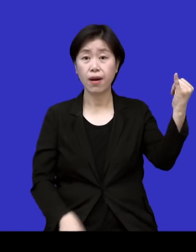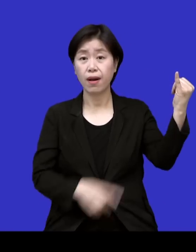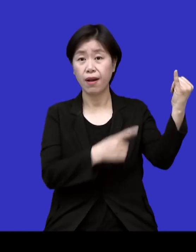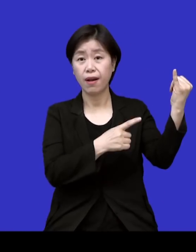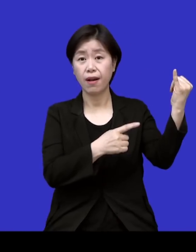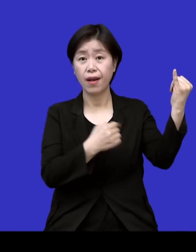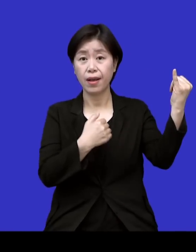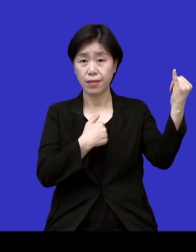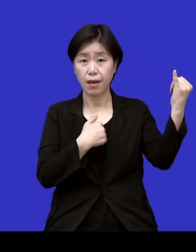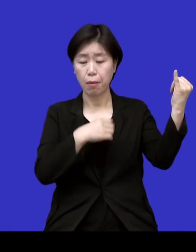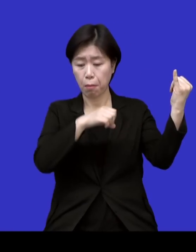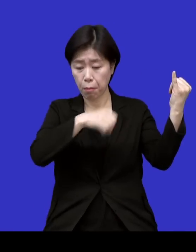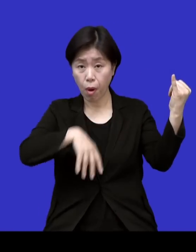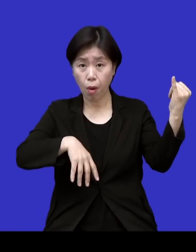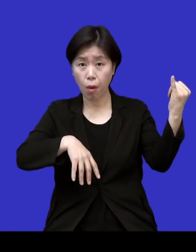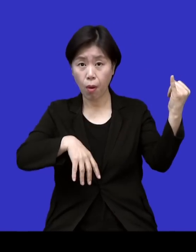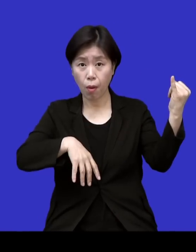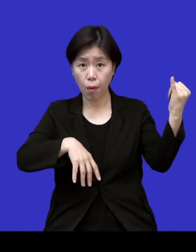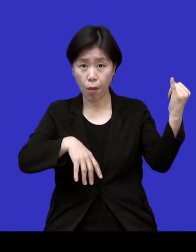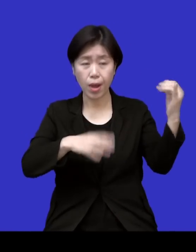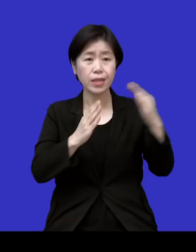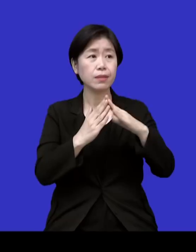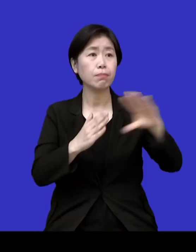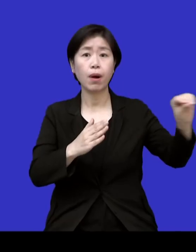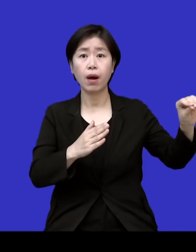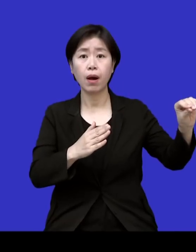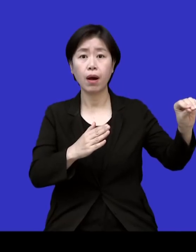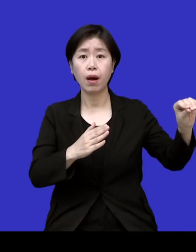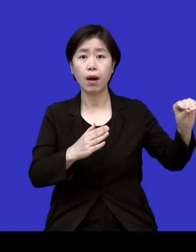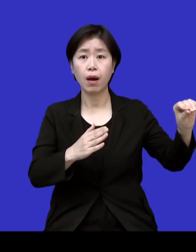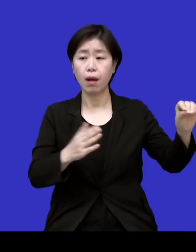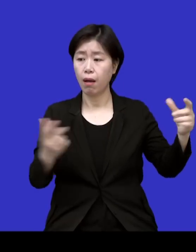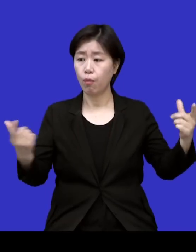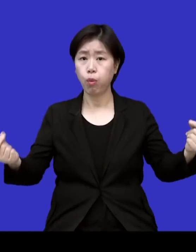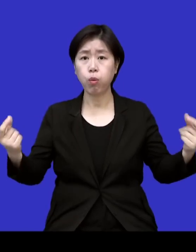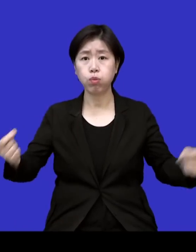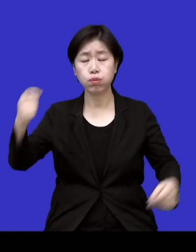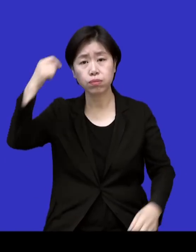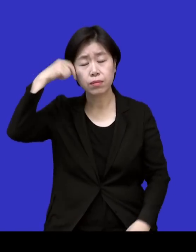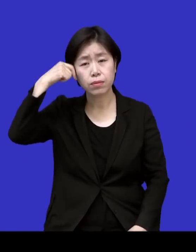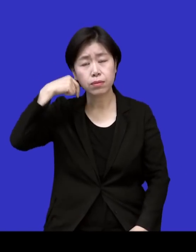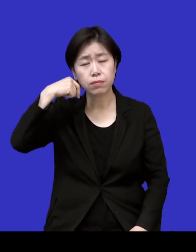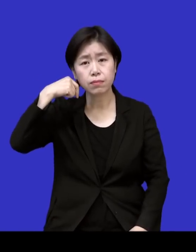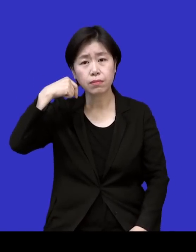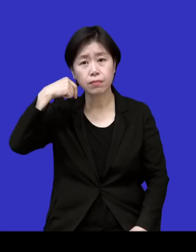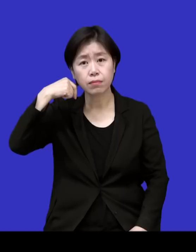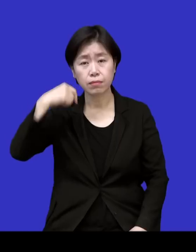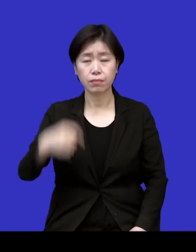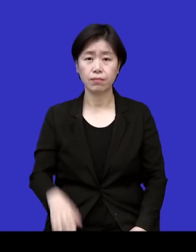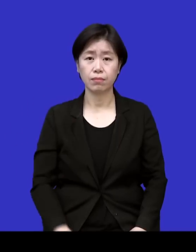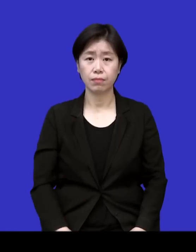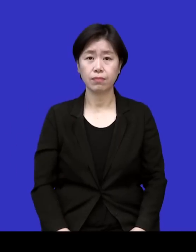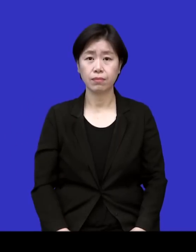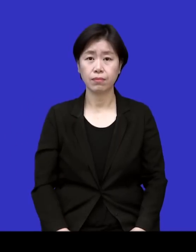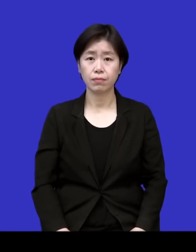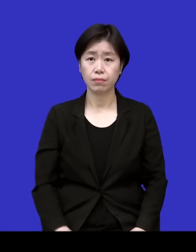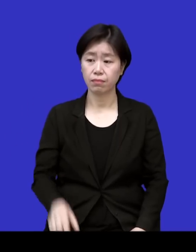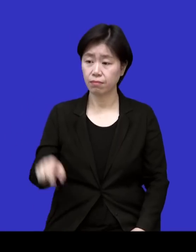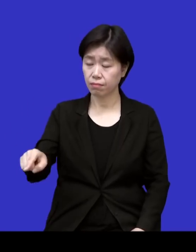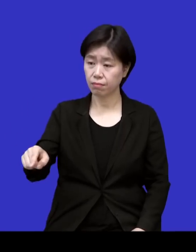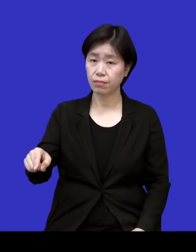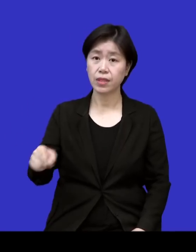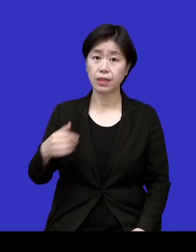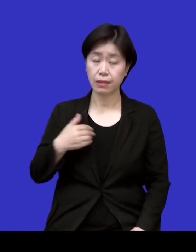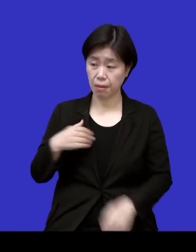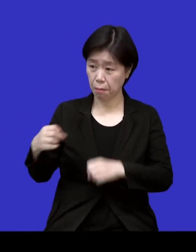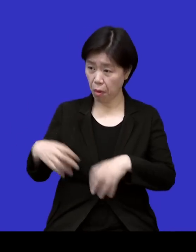그런 마음일 수가 없는데 뭐 얘도 나를 버렸어. 음. 얘도 나를 버리고 갔어. 그래 너 버리고 가면 나 안 찾을 거야. 막